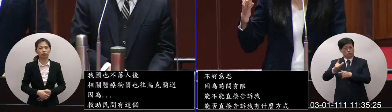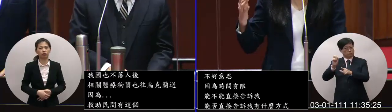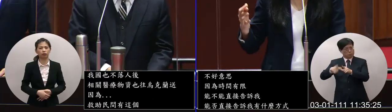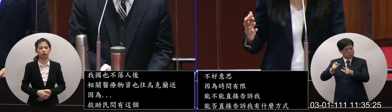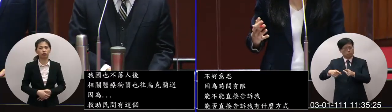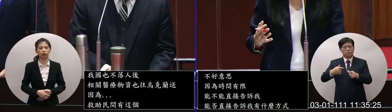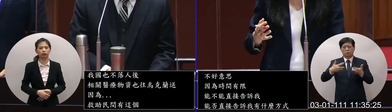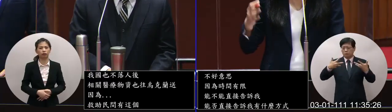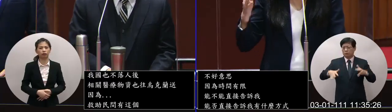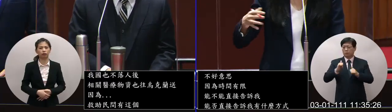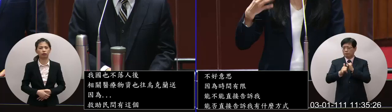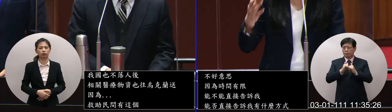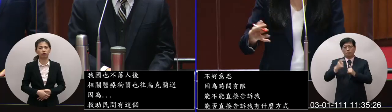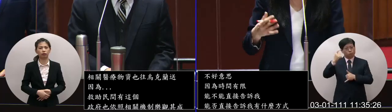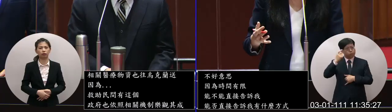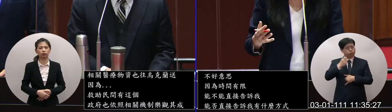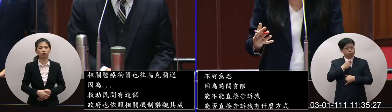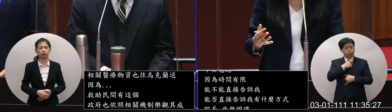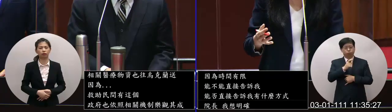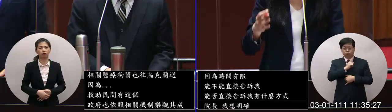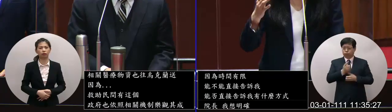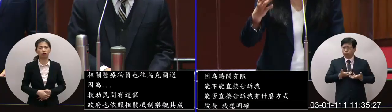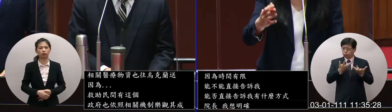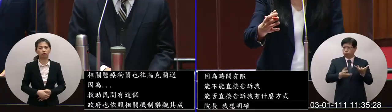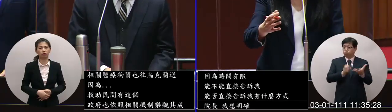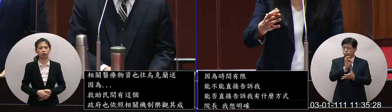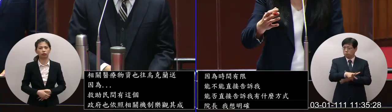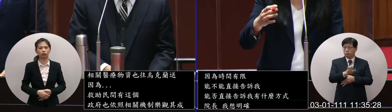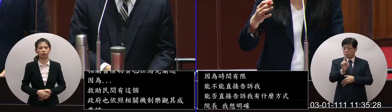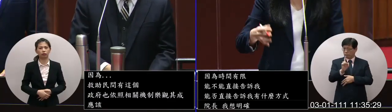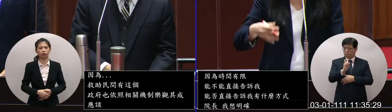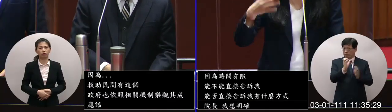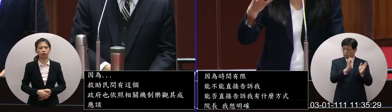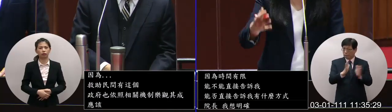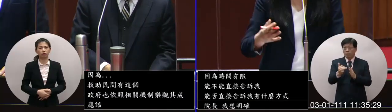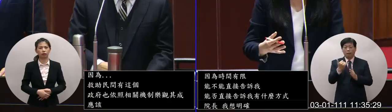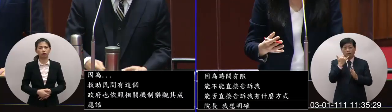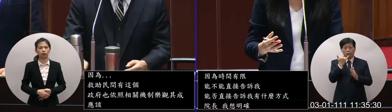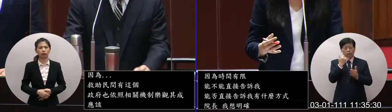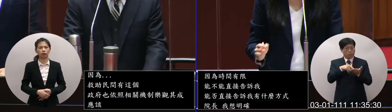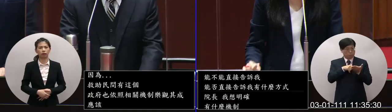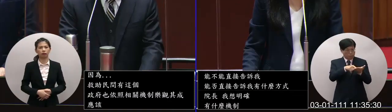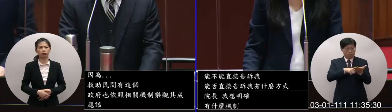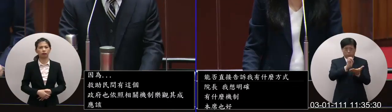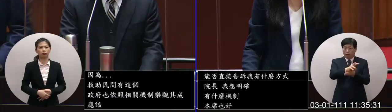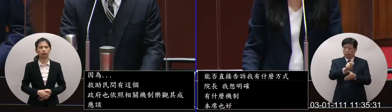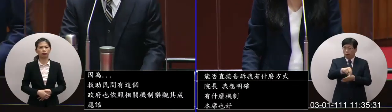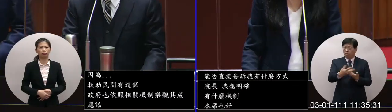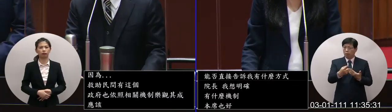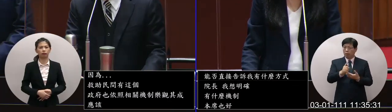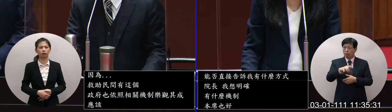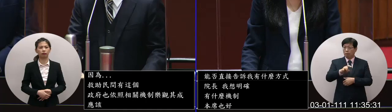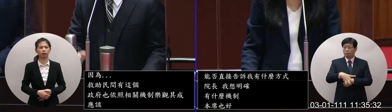业，我们的很多的老百姓，大家愿意来尽一己之力，我们有什么管道可以接受这样的一个捐助？